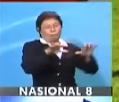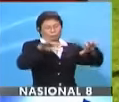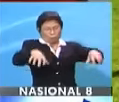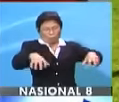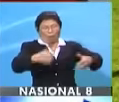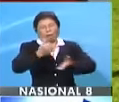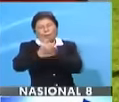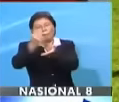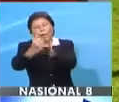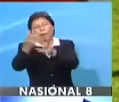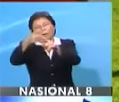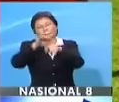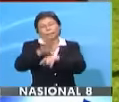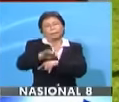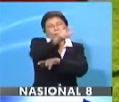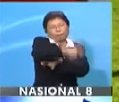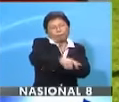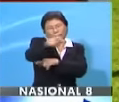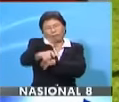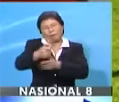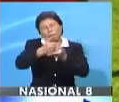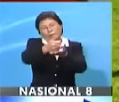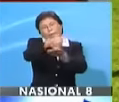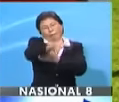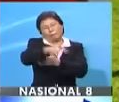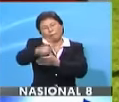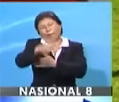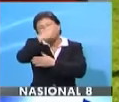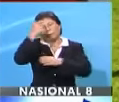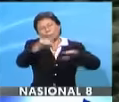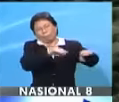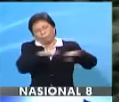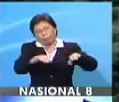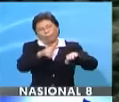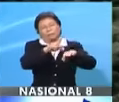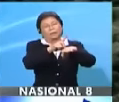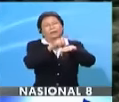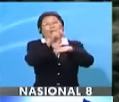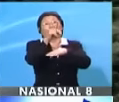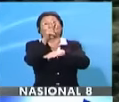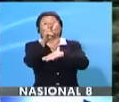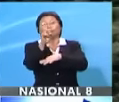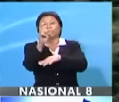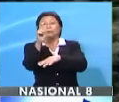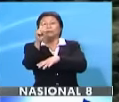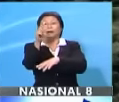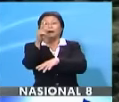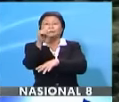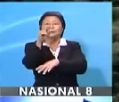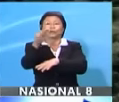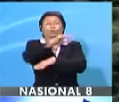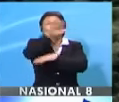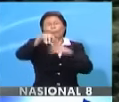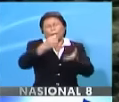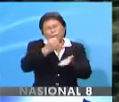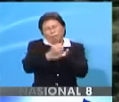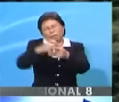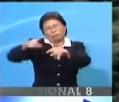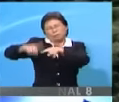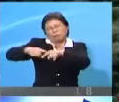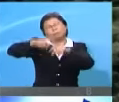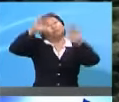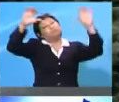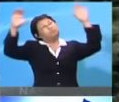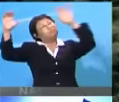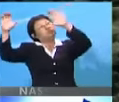menyalurkan bantuan kepada mereka yang terjejas akibat gempa di Kundasang. Bagaimanapun, semua bantuan bergantung kepada keadaan